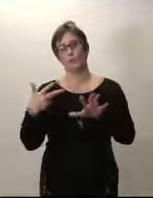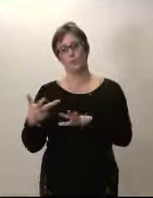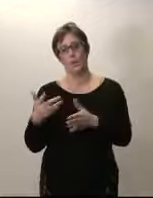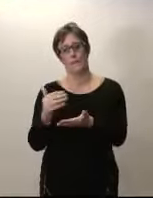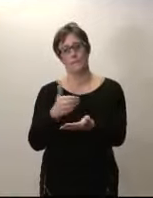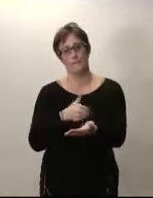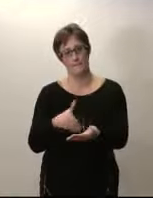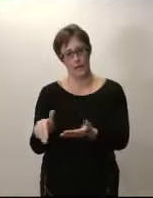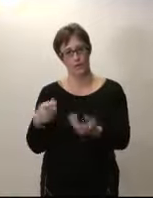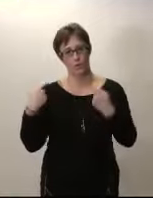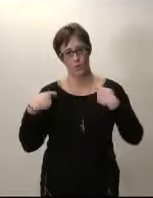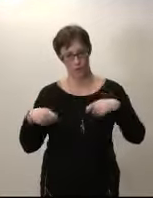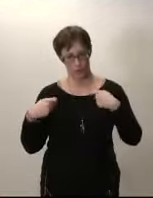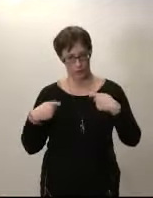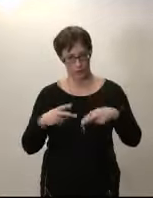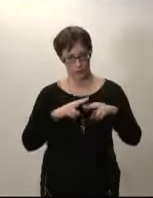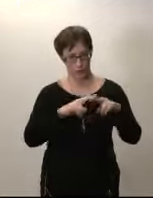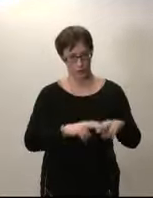l'excédent de fonctionnement que l'on retrouve.